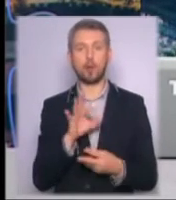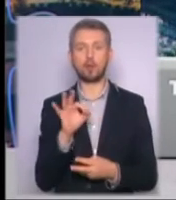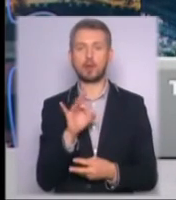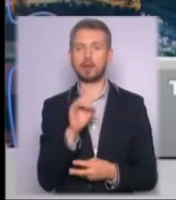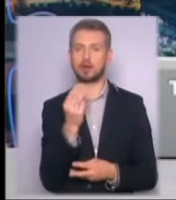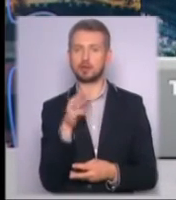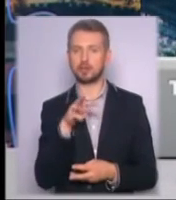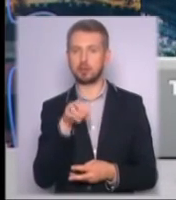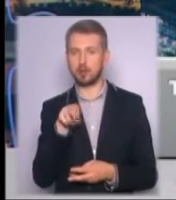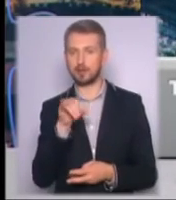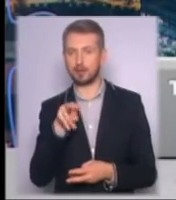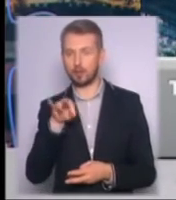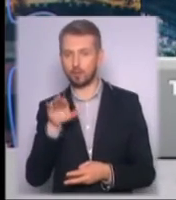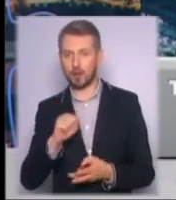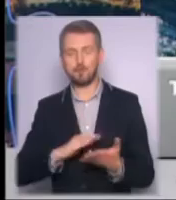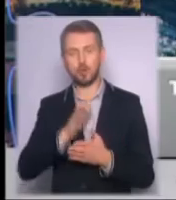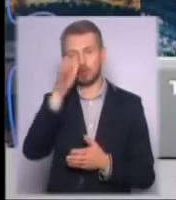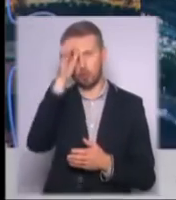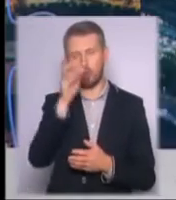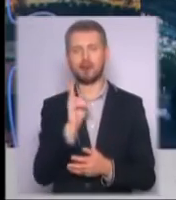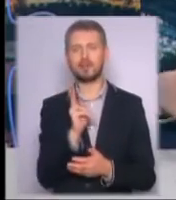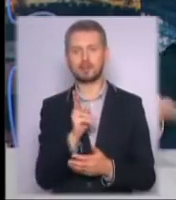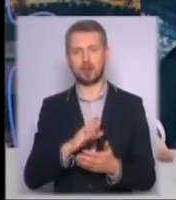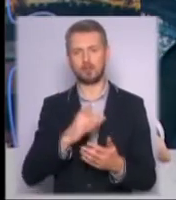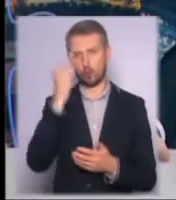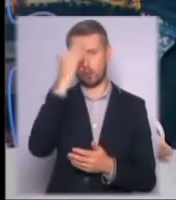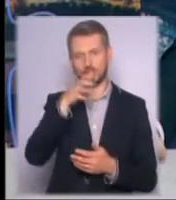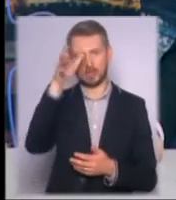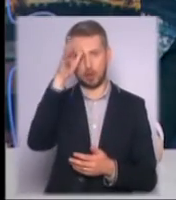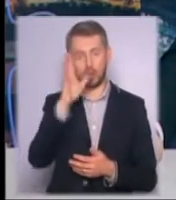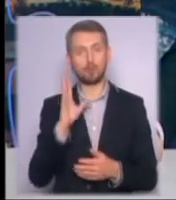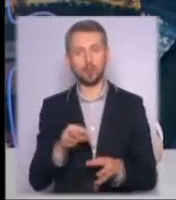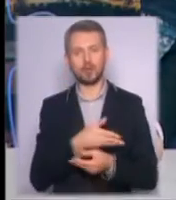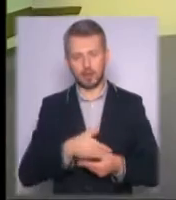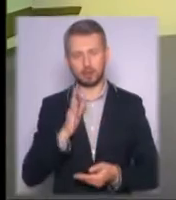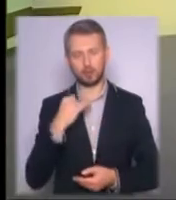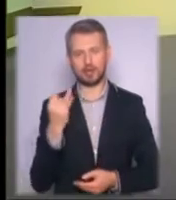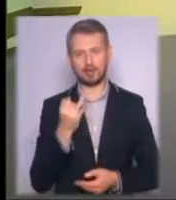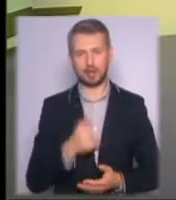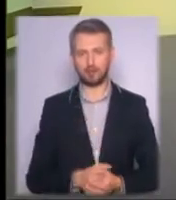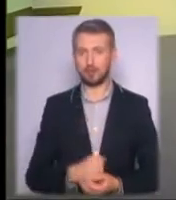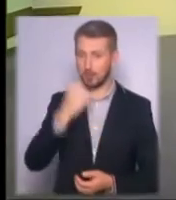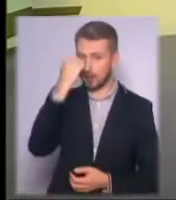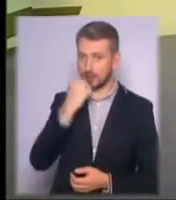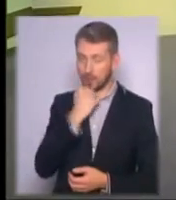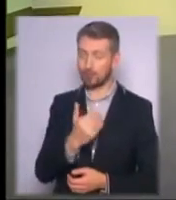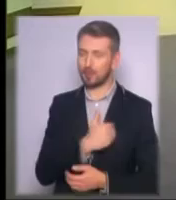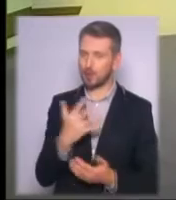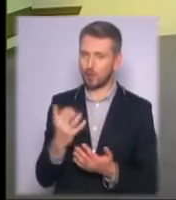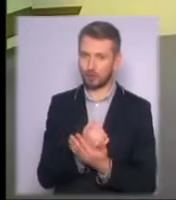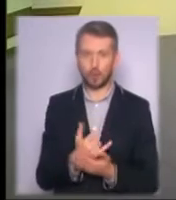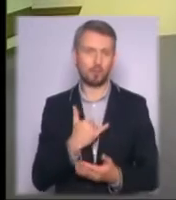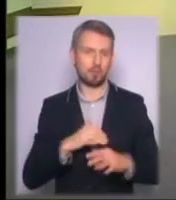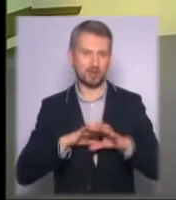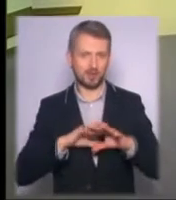Решмеділовою, політологом, кандидатом філософських наук. Будьте з нами, долучайтеся до нашої дискусії. Я переконаний, буде цікаво. Дякую, Сергію. Хорошого ефіру. У мене все на